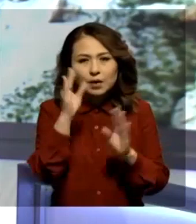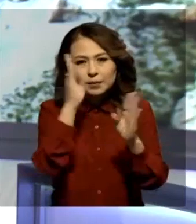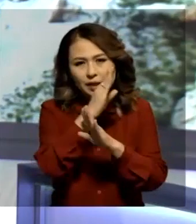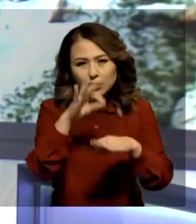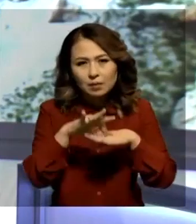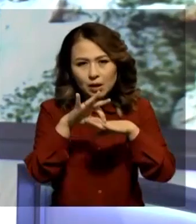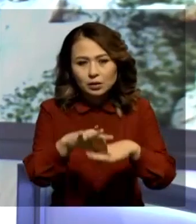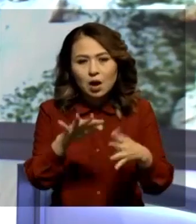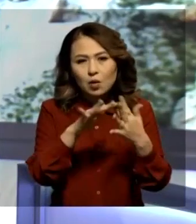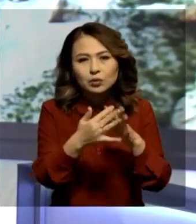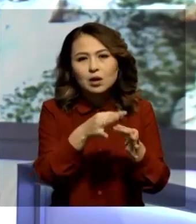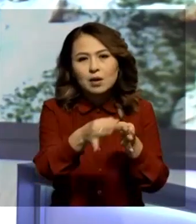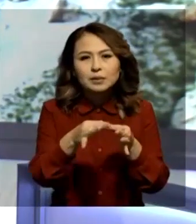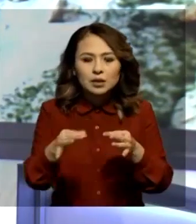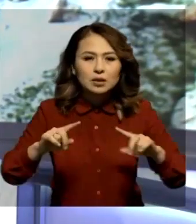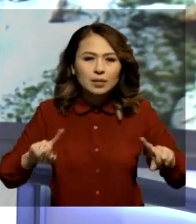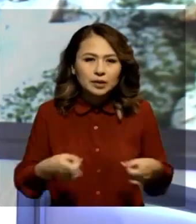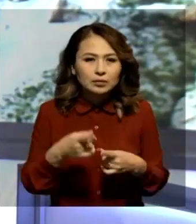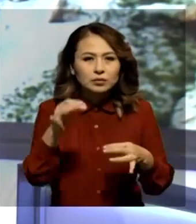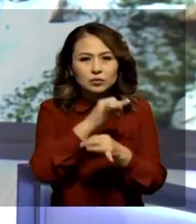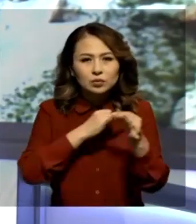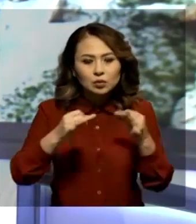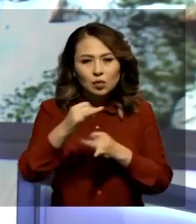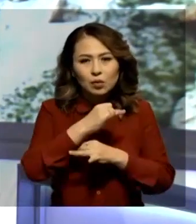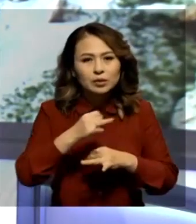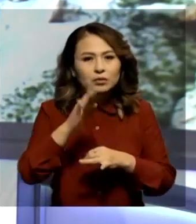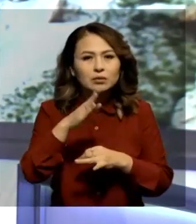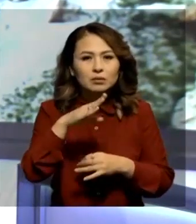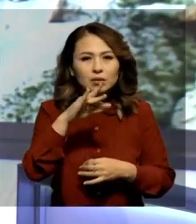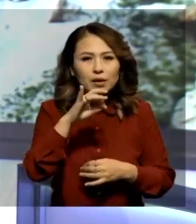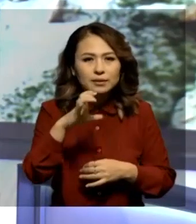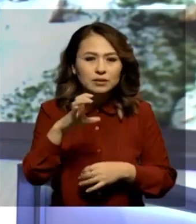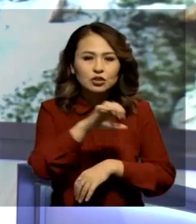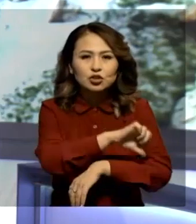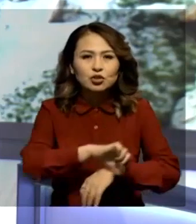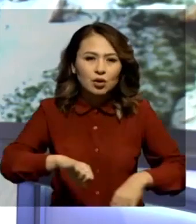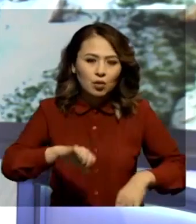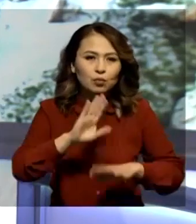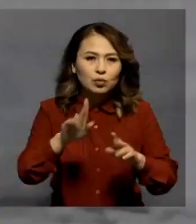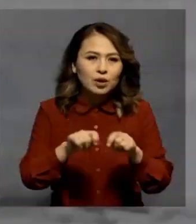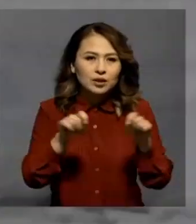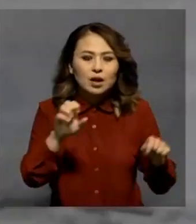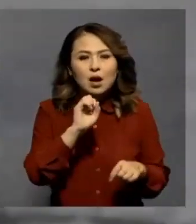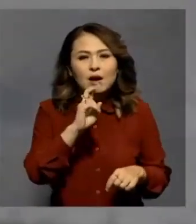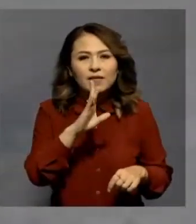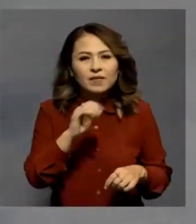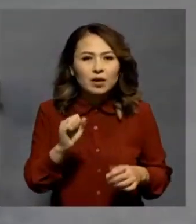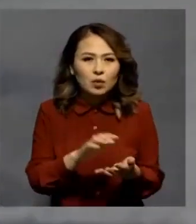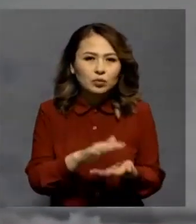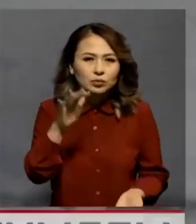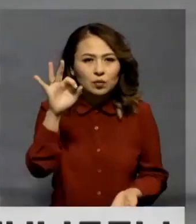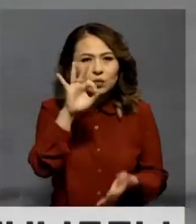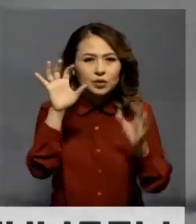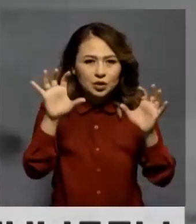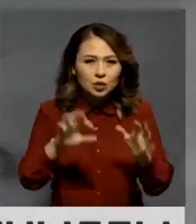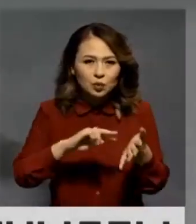және ауылдық аумақтарды дамыту комитетінің өкілдері көл аумағында трансшекаралық қорық ашуды ұсынды. Аква өсіру туралы заң